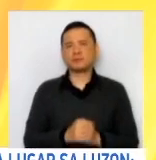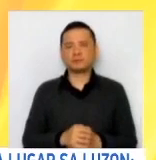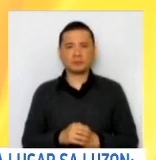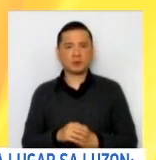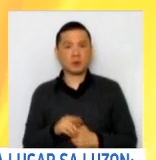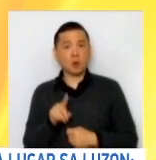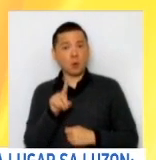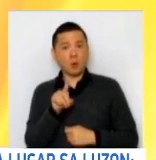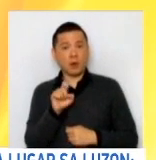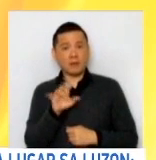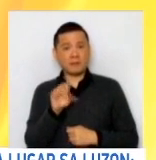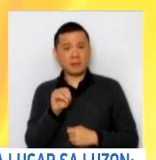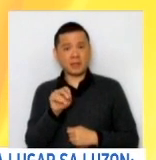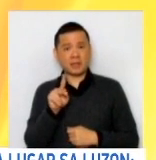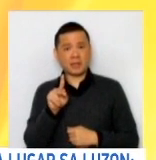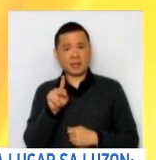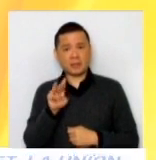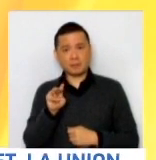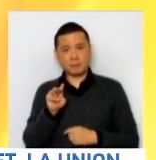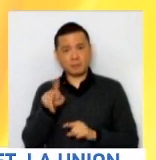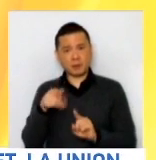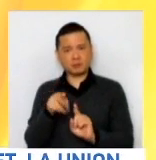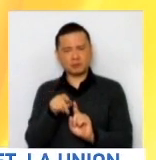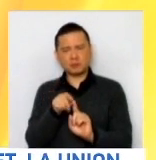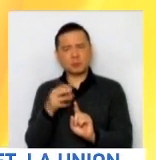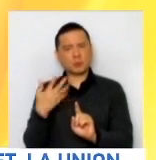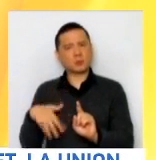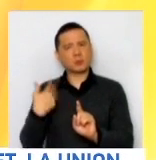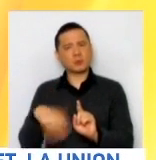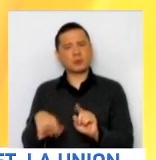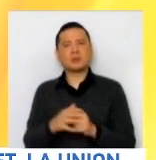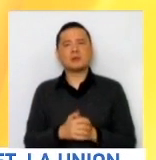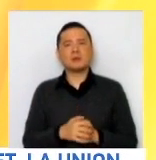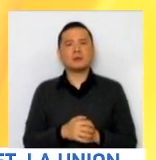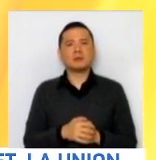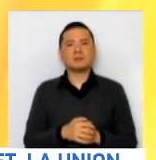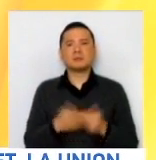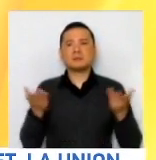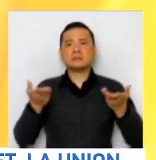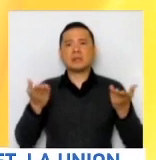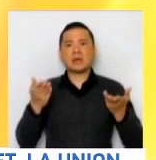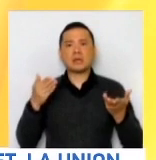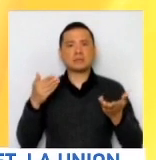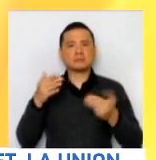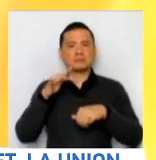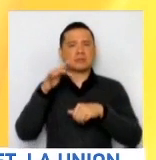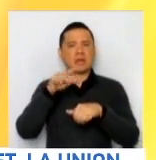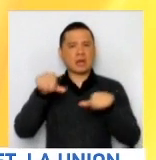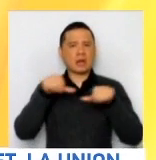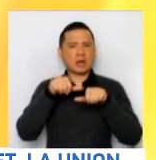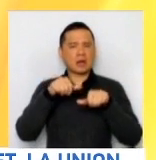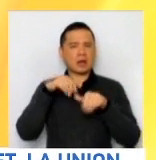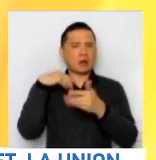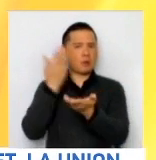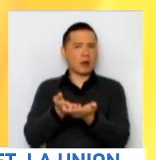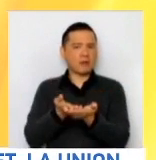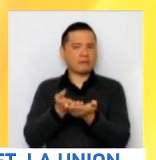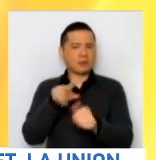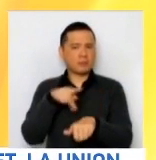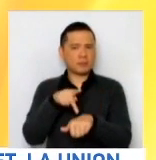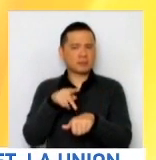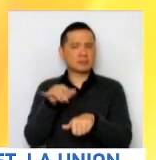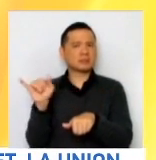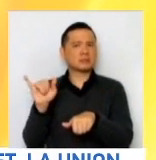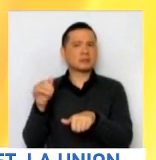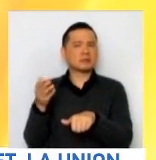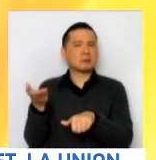hour. Anong lugar ang posibleng una nitong hagupitin na Chris? Iga, na